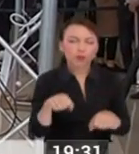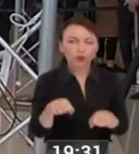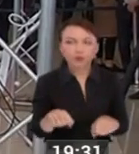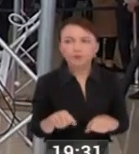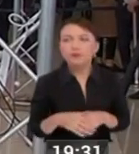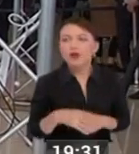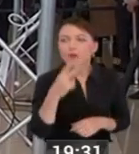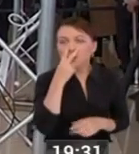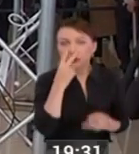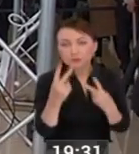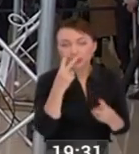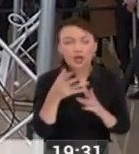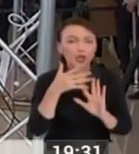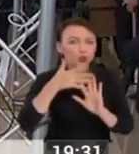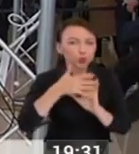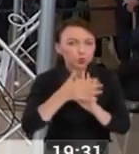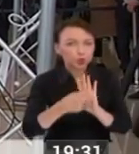Вот, посмотрели, изучили,